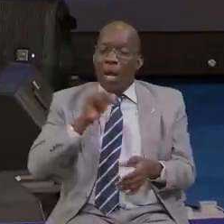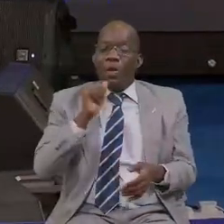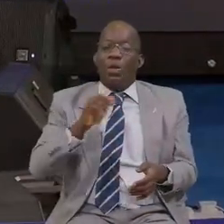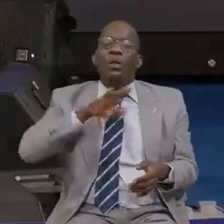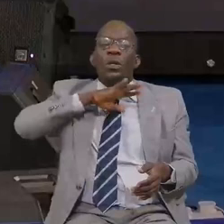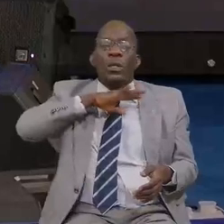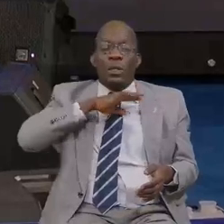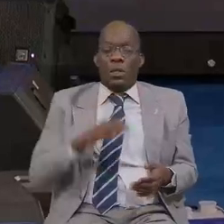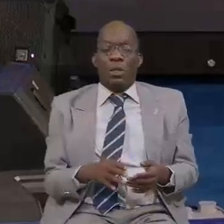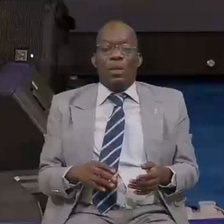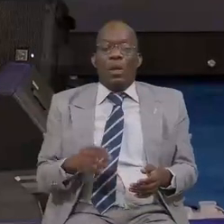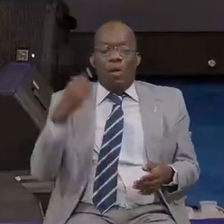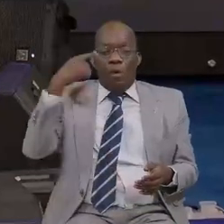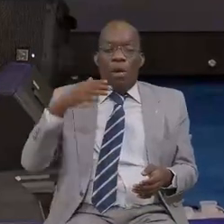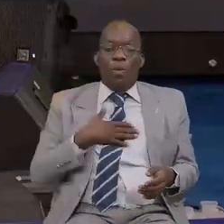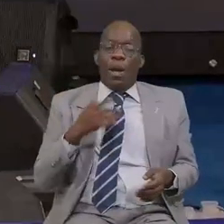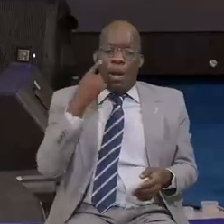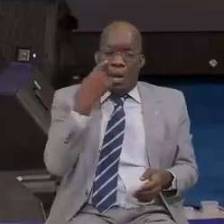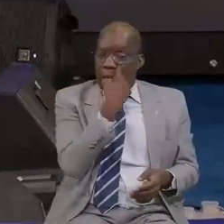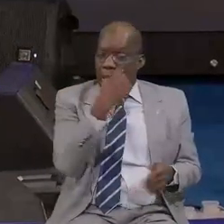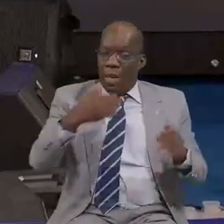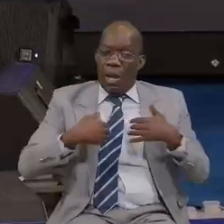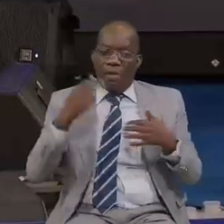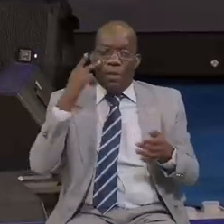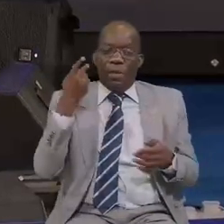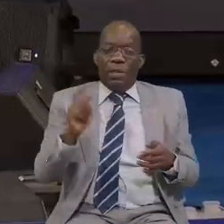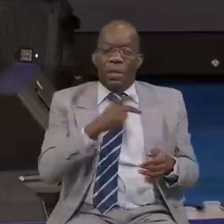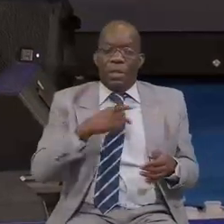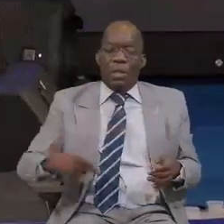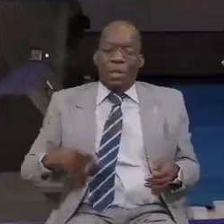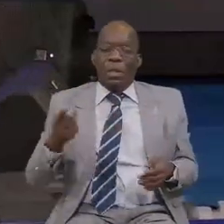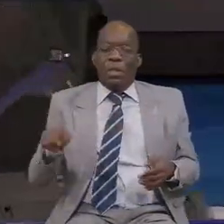mes yeux ont vu le roi, l'Éternel des armées.